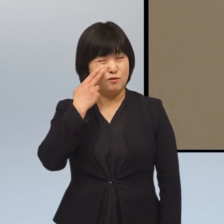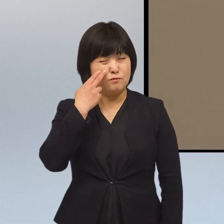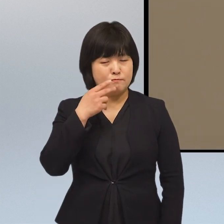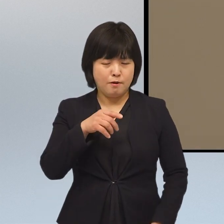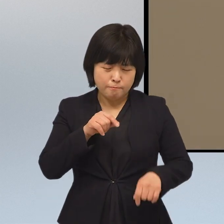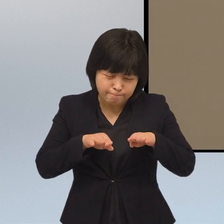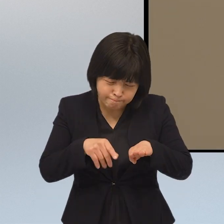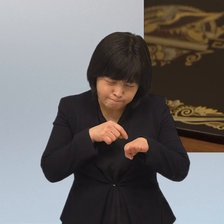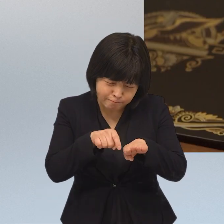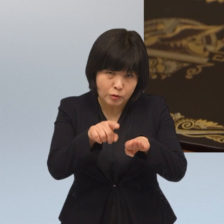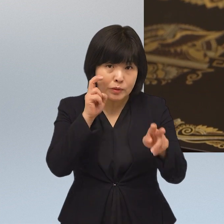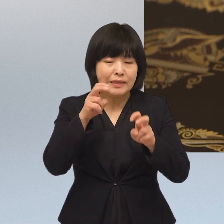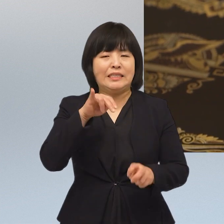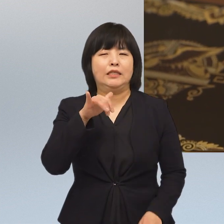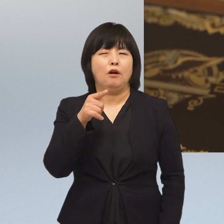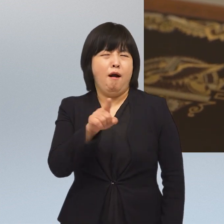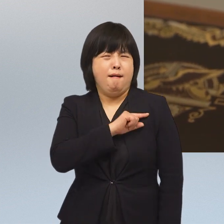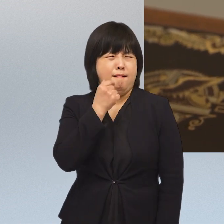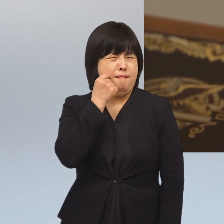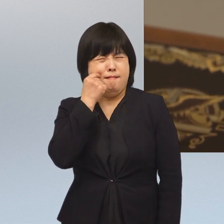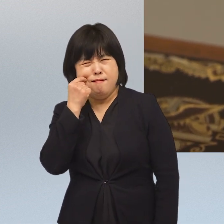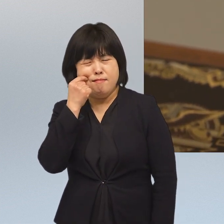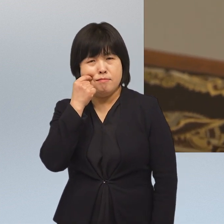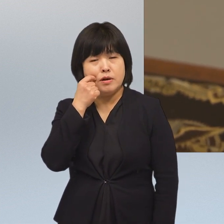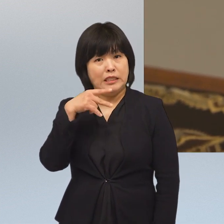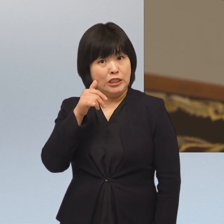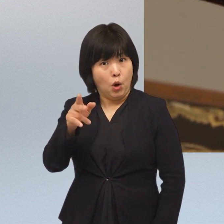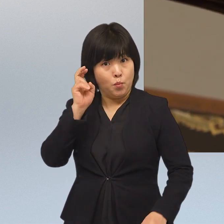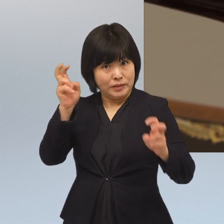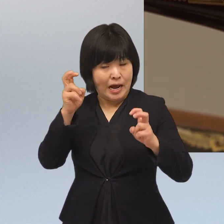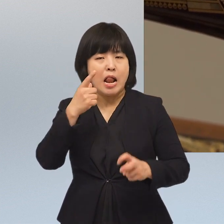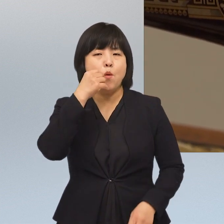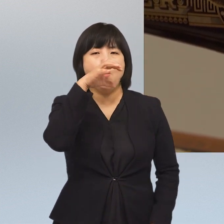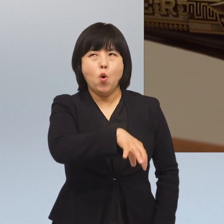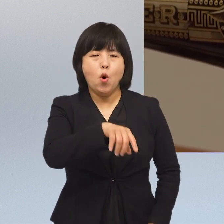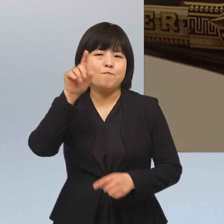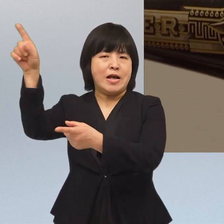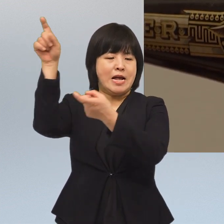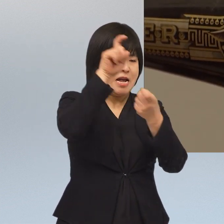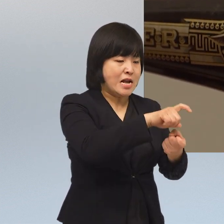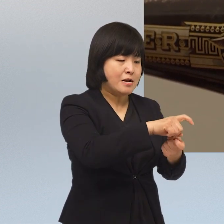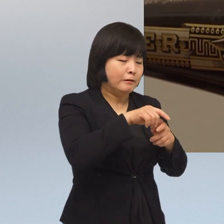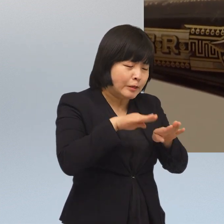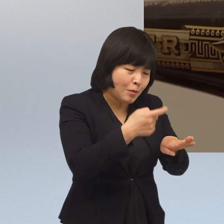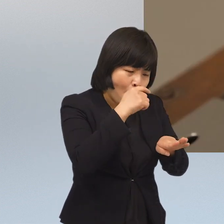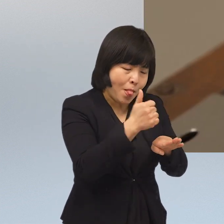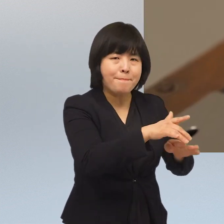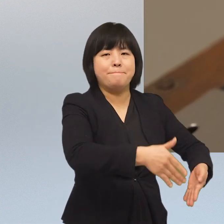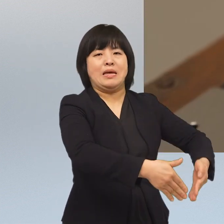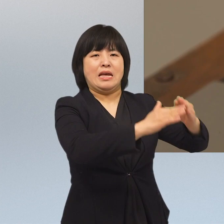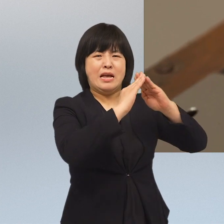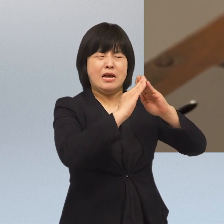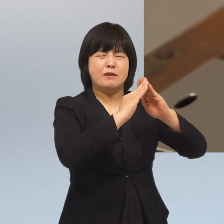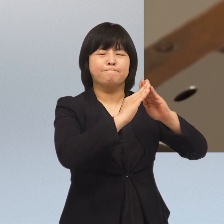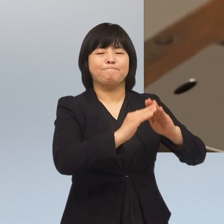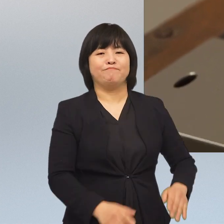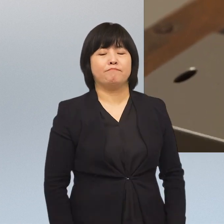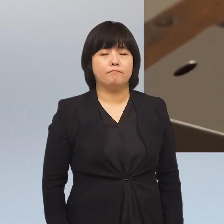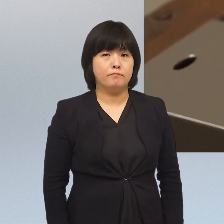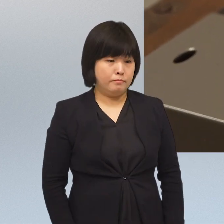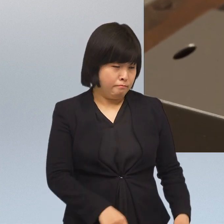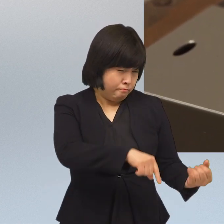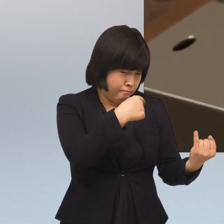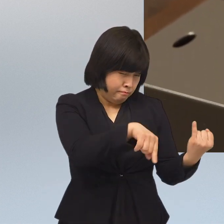당시 미국의 신거 재봉틀이 큰 인기를 끌었는데, 그것은 신거사가 일본에 재봉학원을